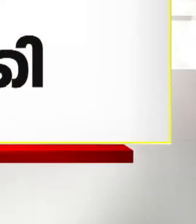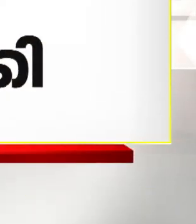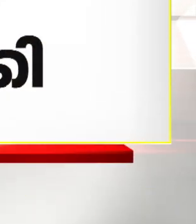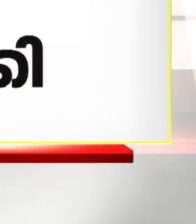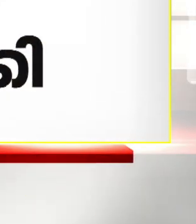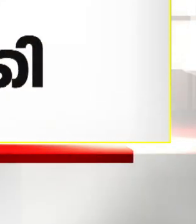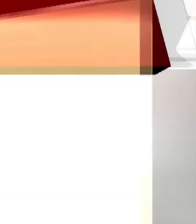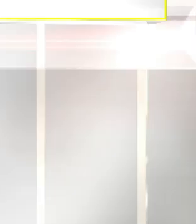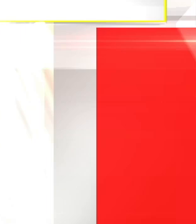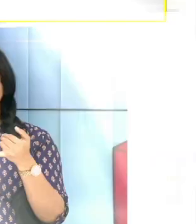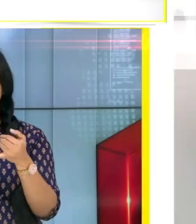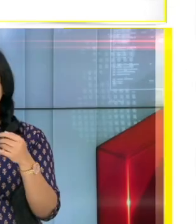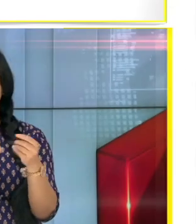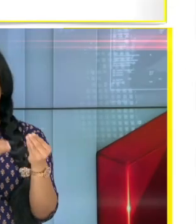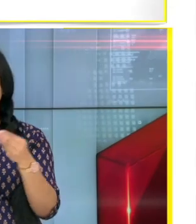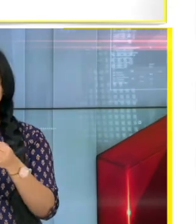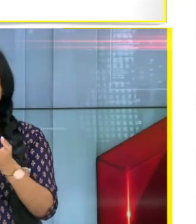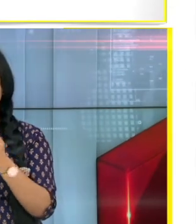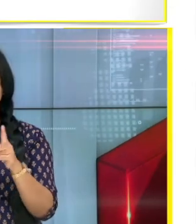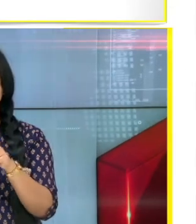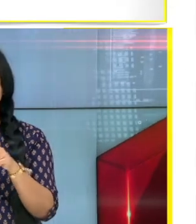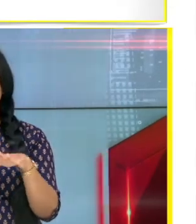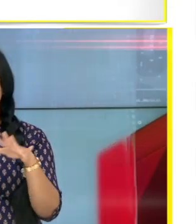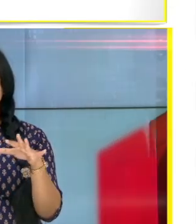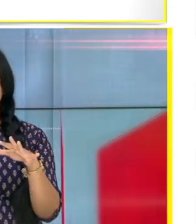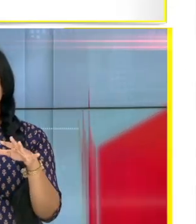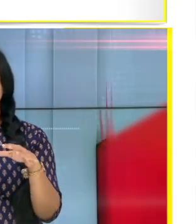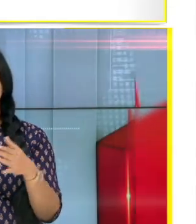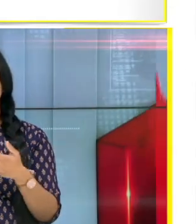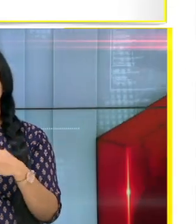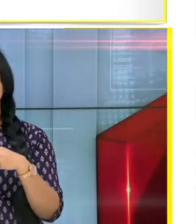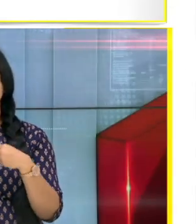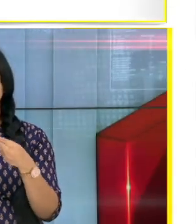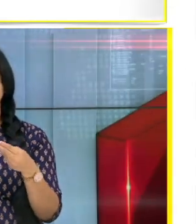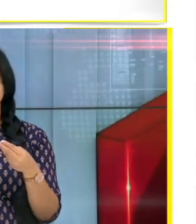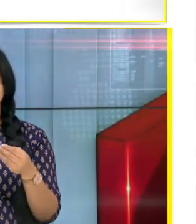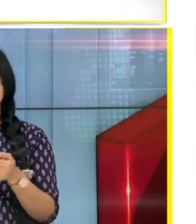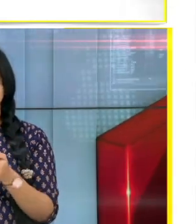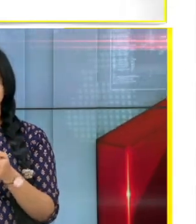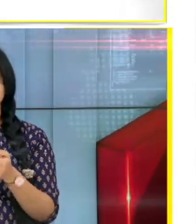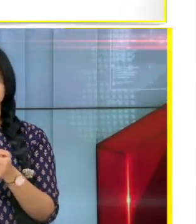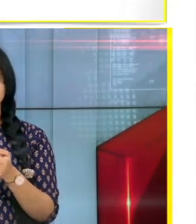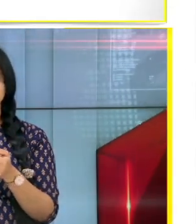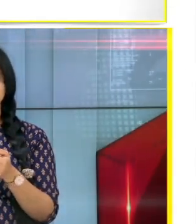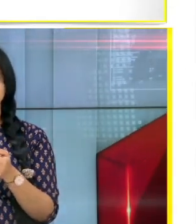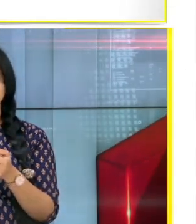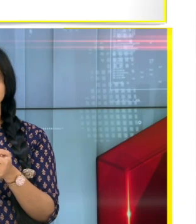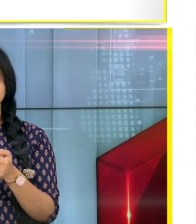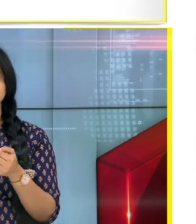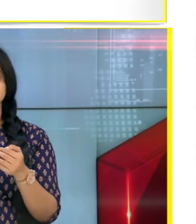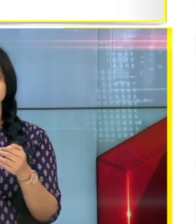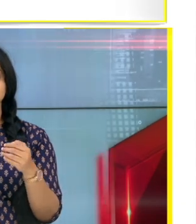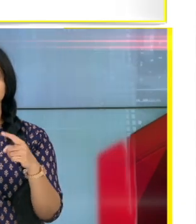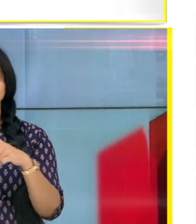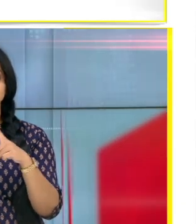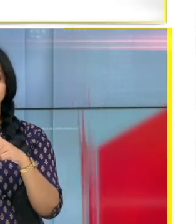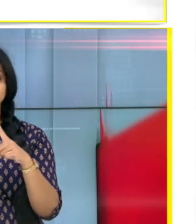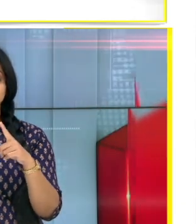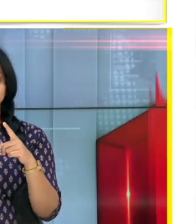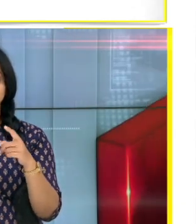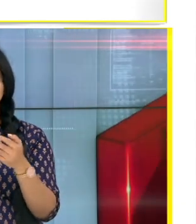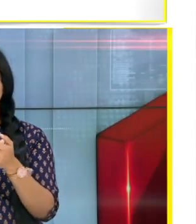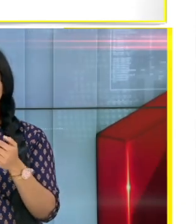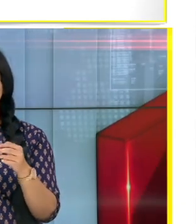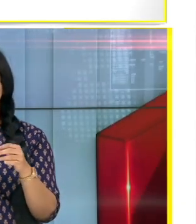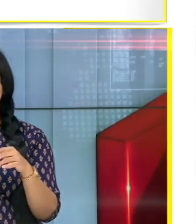കാണിക്കണമെന്ന നിർദ്ദേശവും തടഞ്ഞു. വി എ ഗിരീഷ് ചേരുന്നു തിരുവനന്തപുരത്ത് നിന്ന്. ഗിരീഷ്, വിവരങ്ങൾ. പ്രവിധ സാങ്കേതിക സർവകലാശാലയിൽ വിസിക്ക്